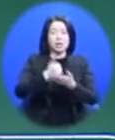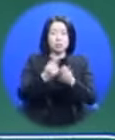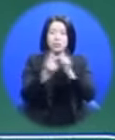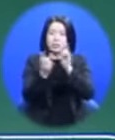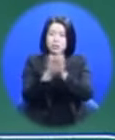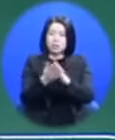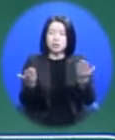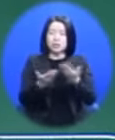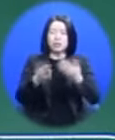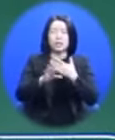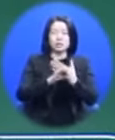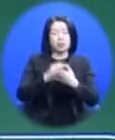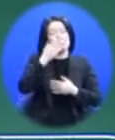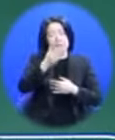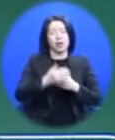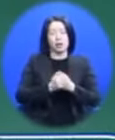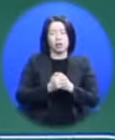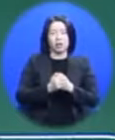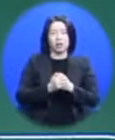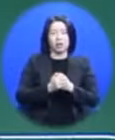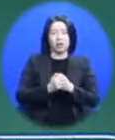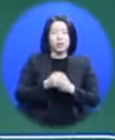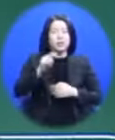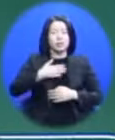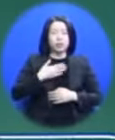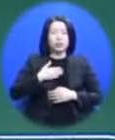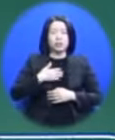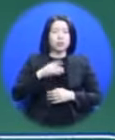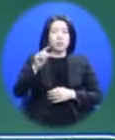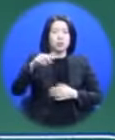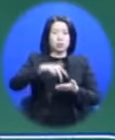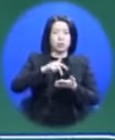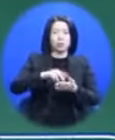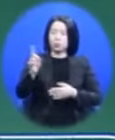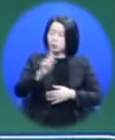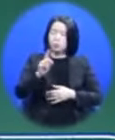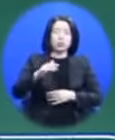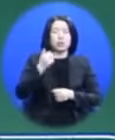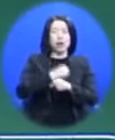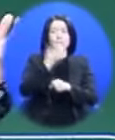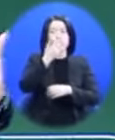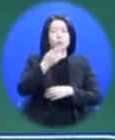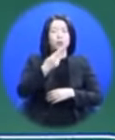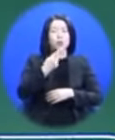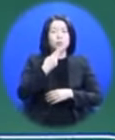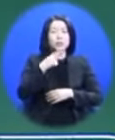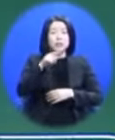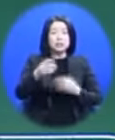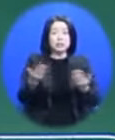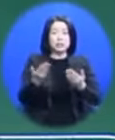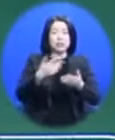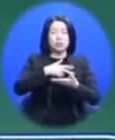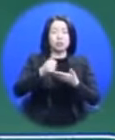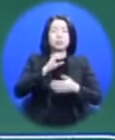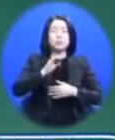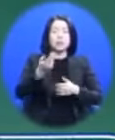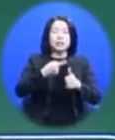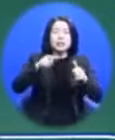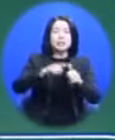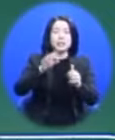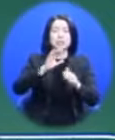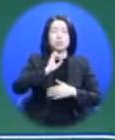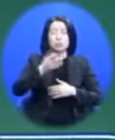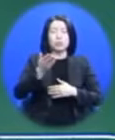일하시는구나. 그것을 배웠습니다. 저는요, 저로서는 도저히 할 수 없는 그 일을 그저 주님만 의지했을 뿐인데